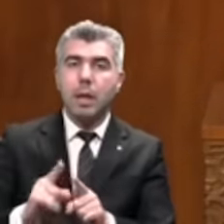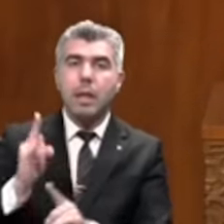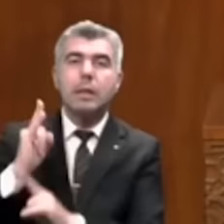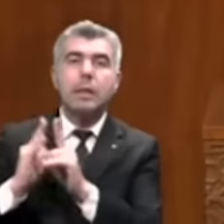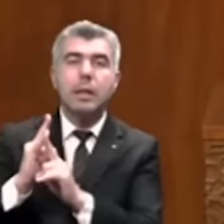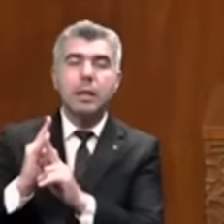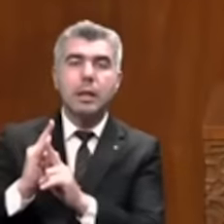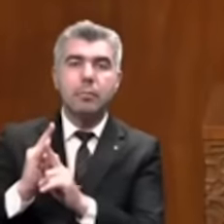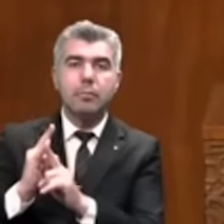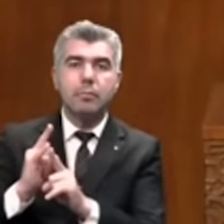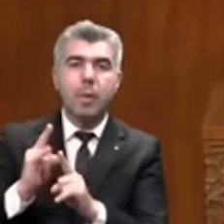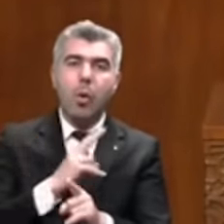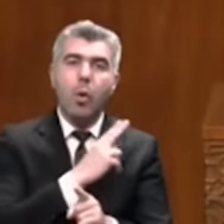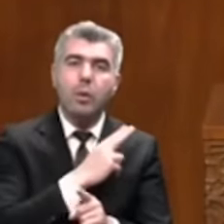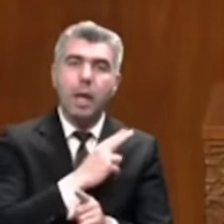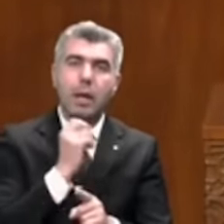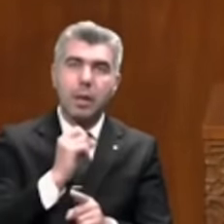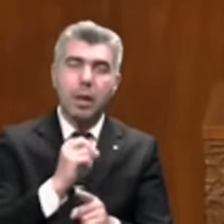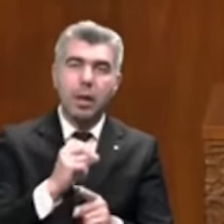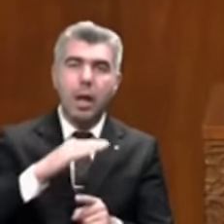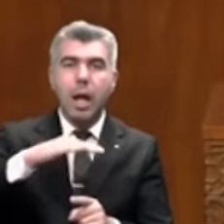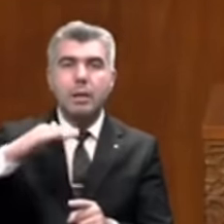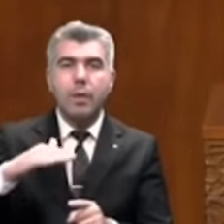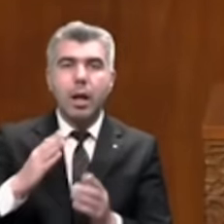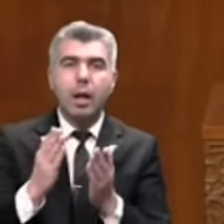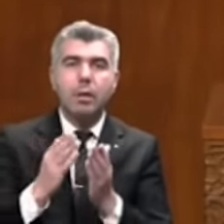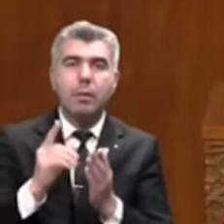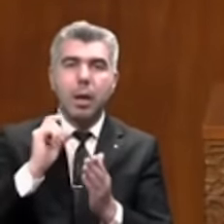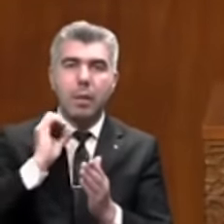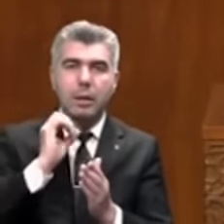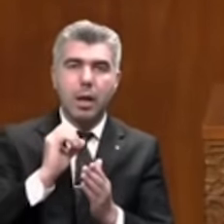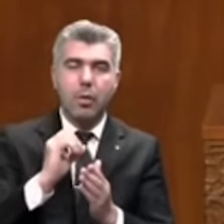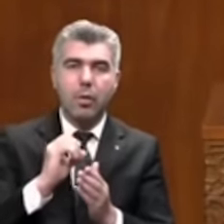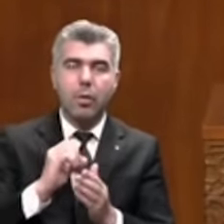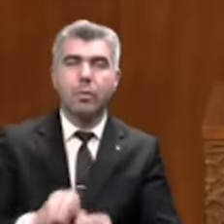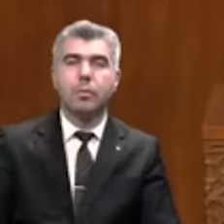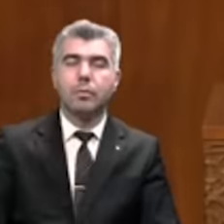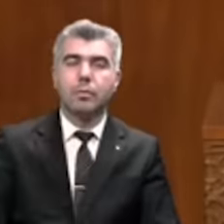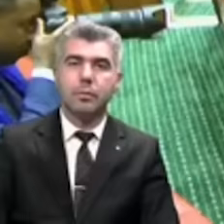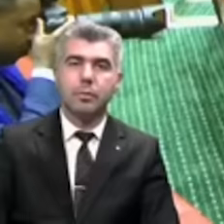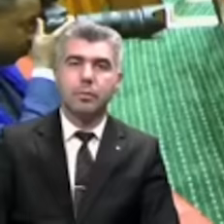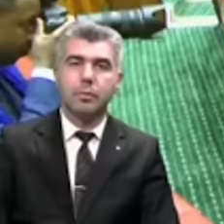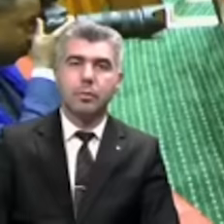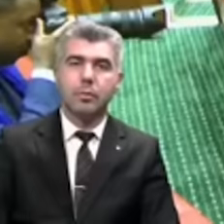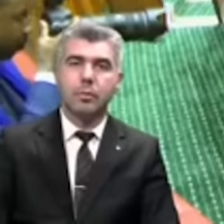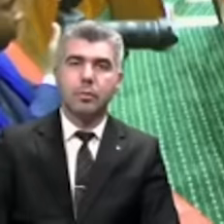الباسي ديال هاد الاساتذه وفي وجه هذوك الوليدات ديال المغاربه. بالله القسم العظيم